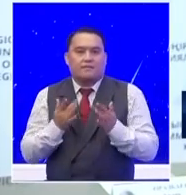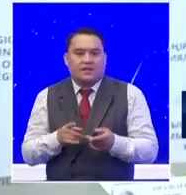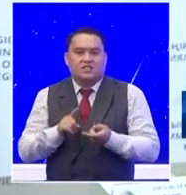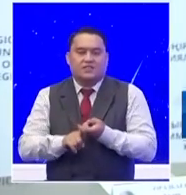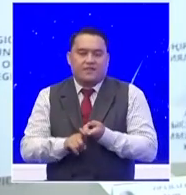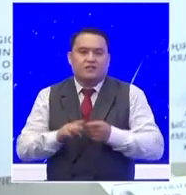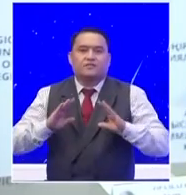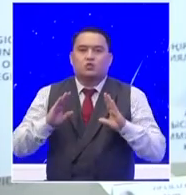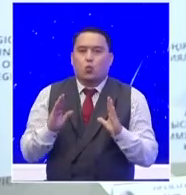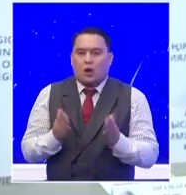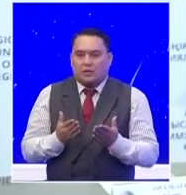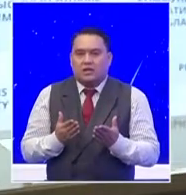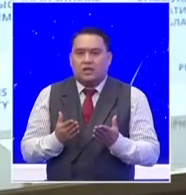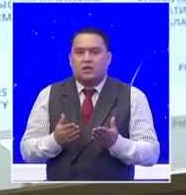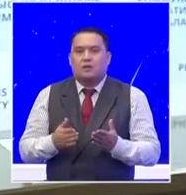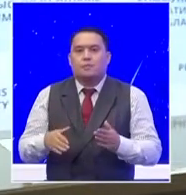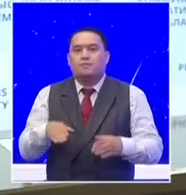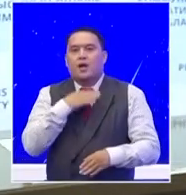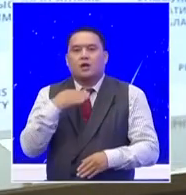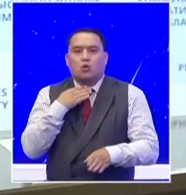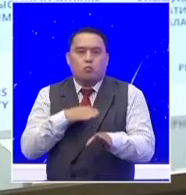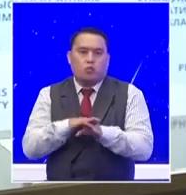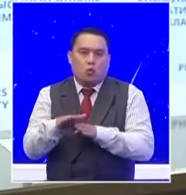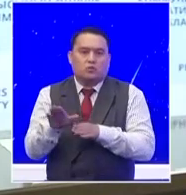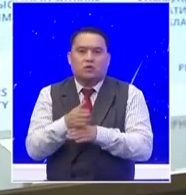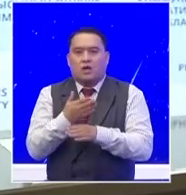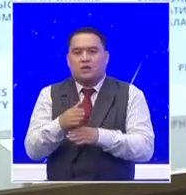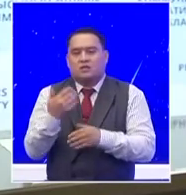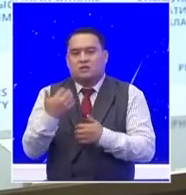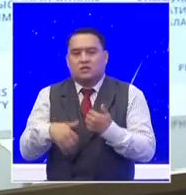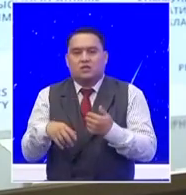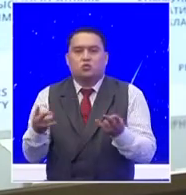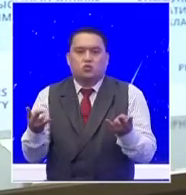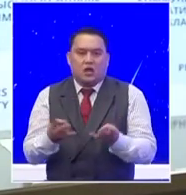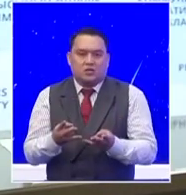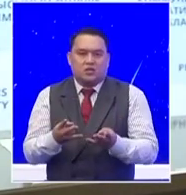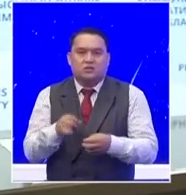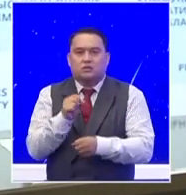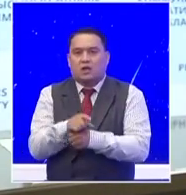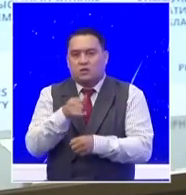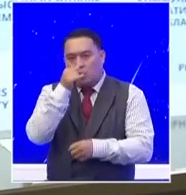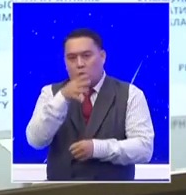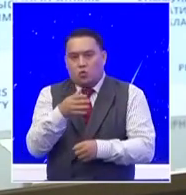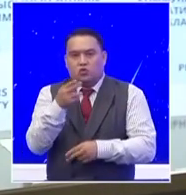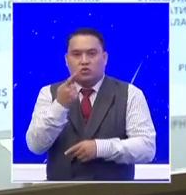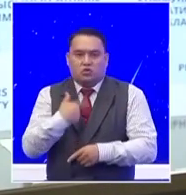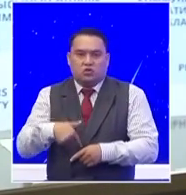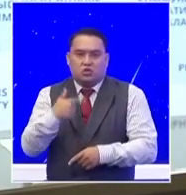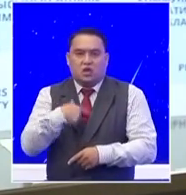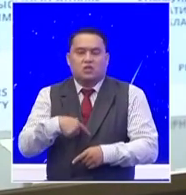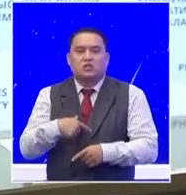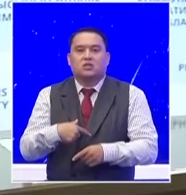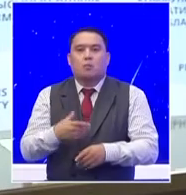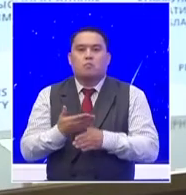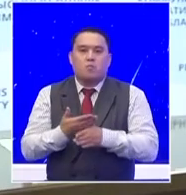с эпидемиологической ситуацией жертвенное мясо полностью распределяется только среди нуждающихся. То есть заказчик не сможет взять часть жертвенного мяса. Нам